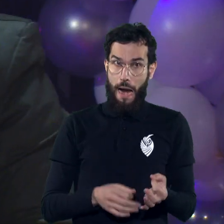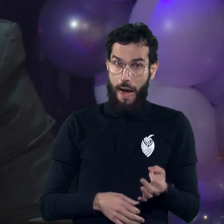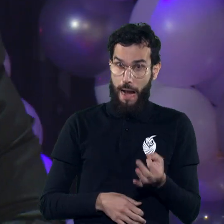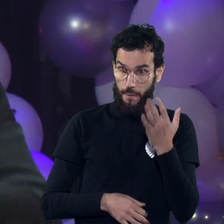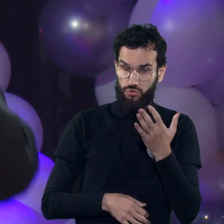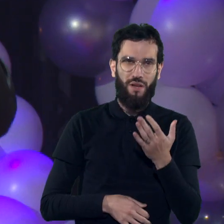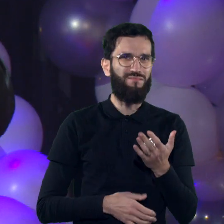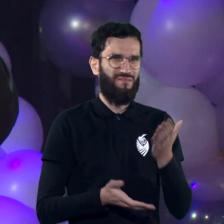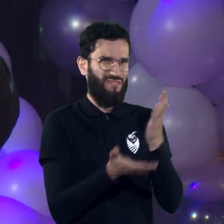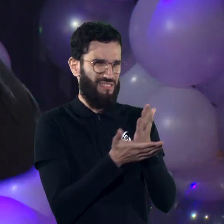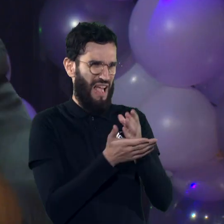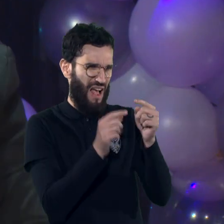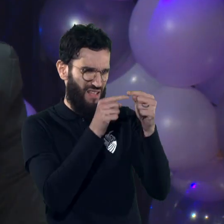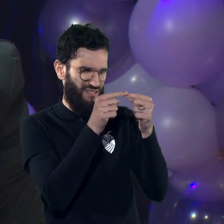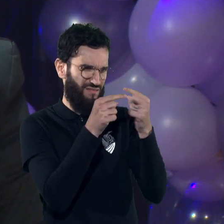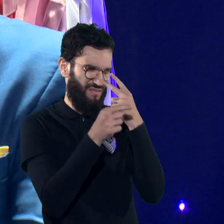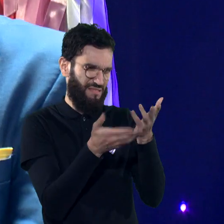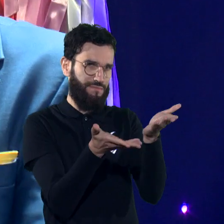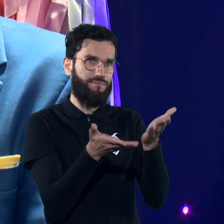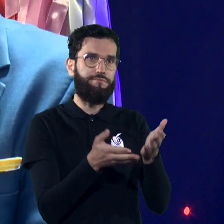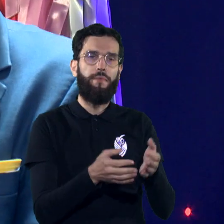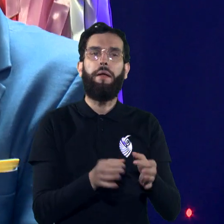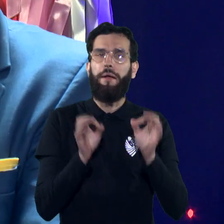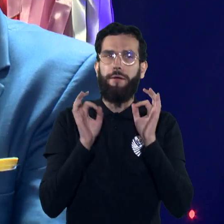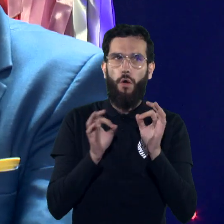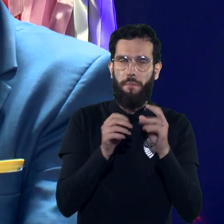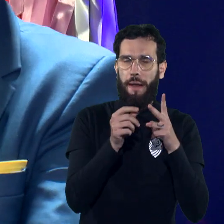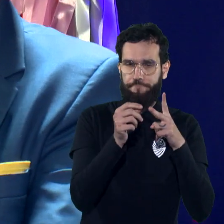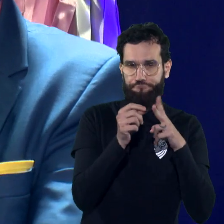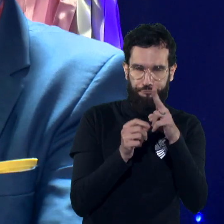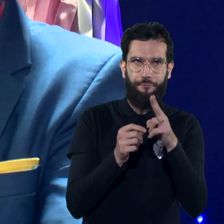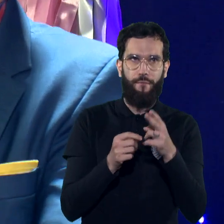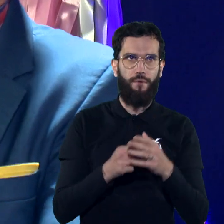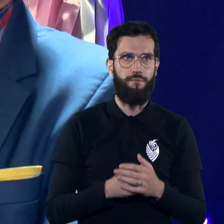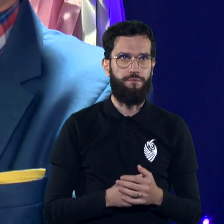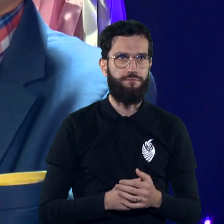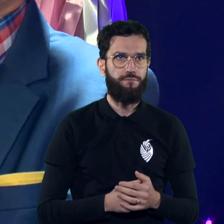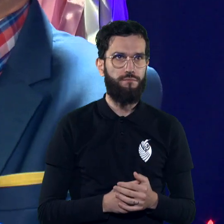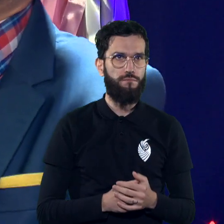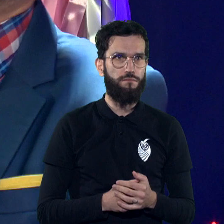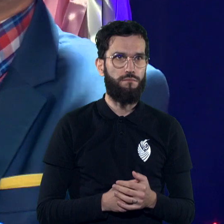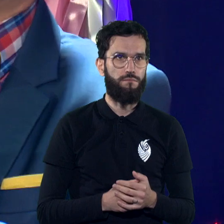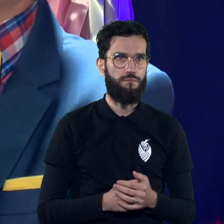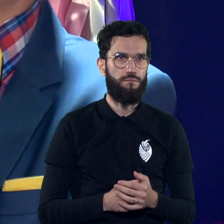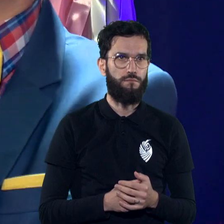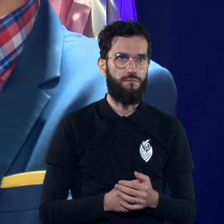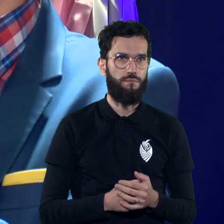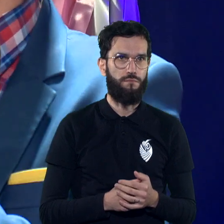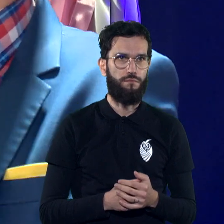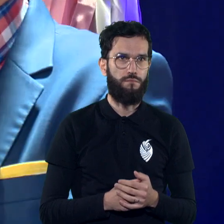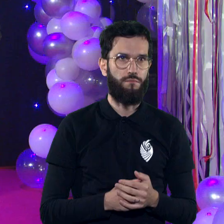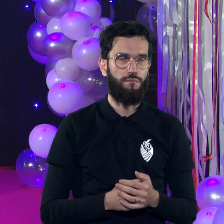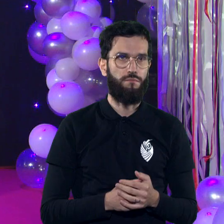lepšie? Lepšie, ale stále tam zavadzia ten malý. Vieš čo? Dobre, odstrihnem aj ten uzol. Asi takýmto štýlom. Decka môžete